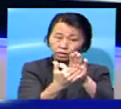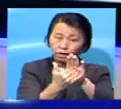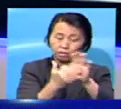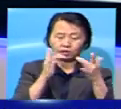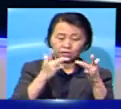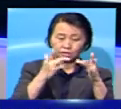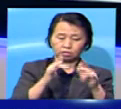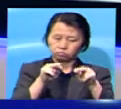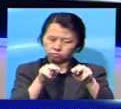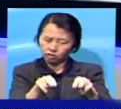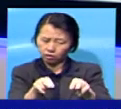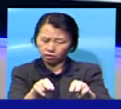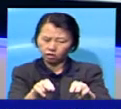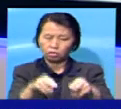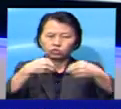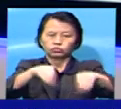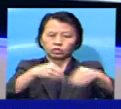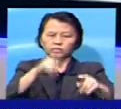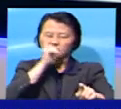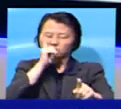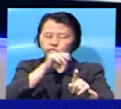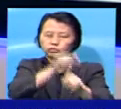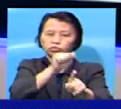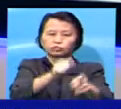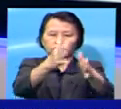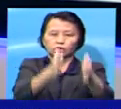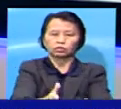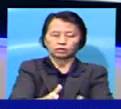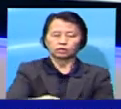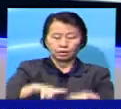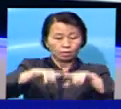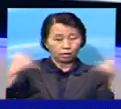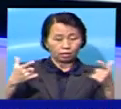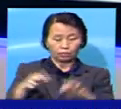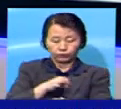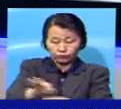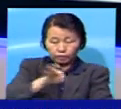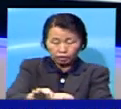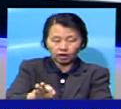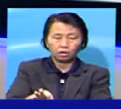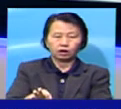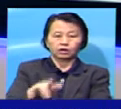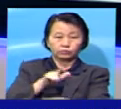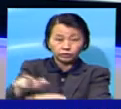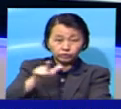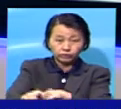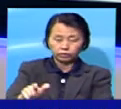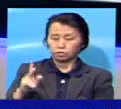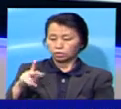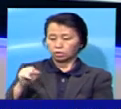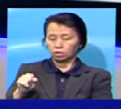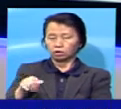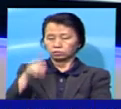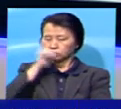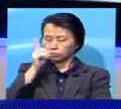yang didapati membiarkan penjual menipu pembeli. Berbeza dengan laman sesawang fitnah dan hasutan, kes penipuan akan